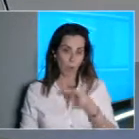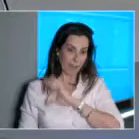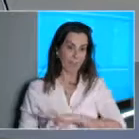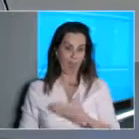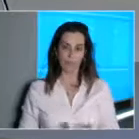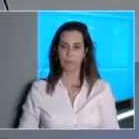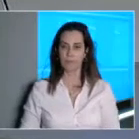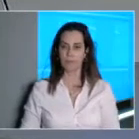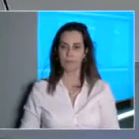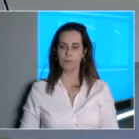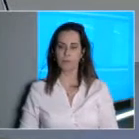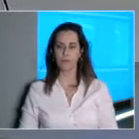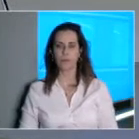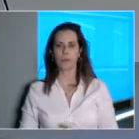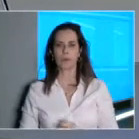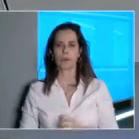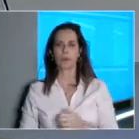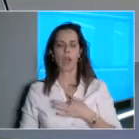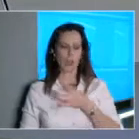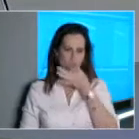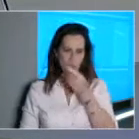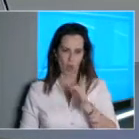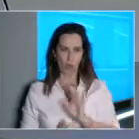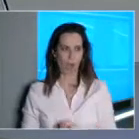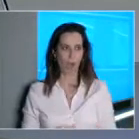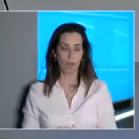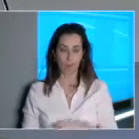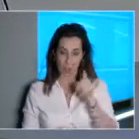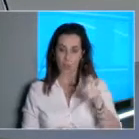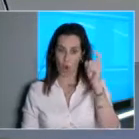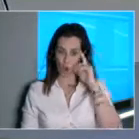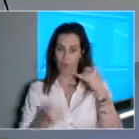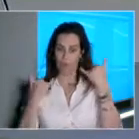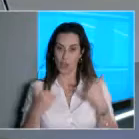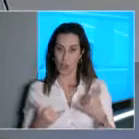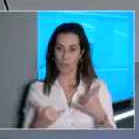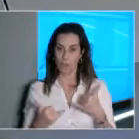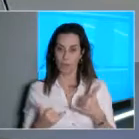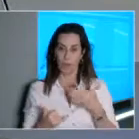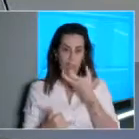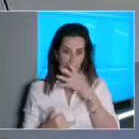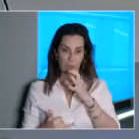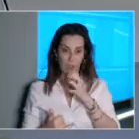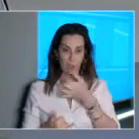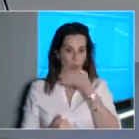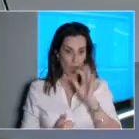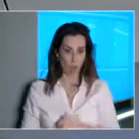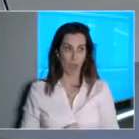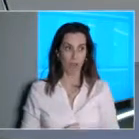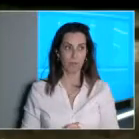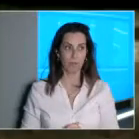טוב. אני מחזיר לך את השאלה כאיש תקשורת. אתה חושב היום שדבריה הפכה להיות טובה